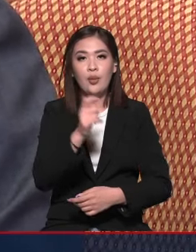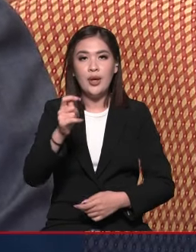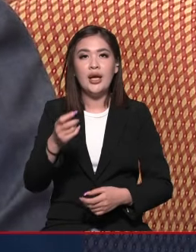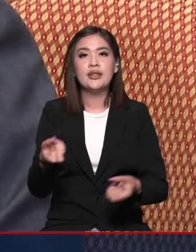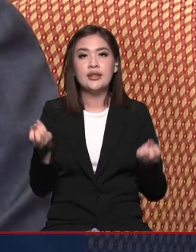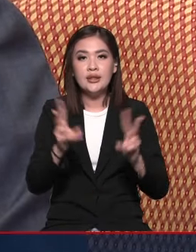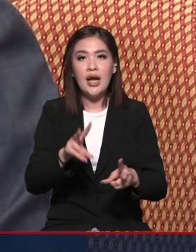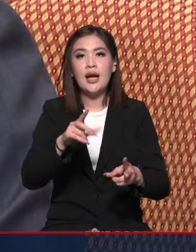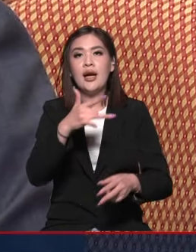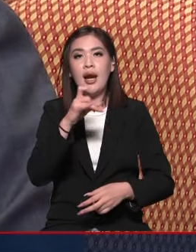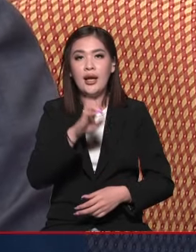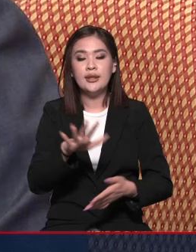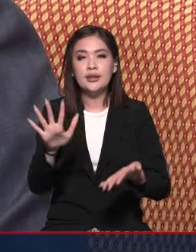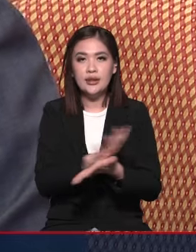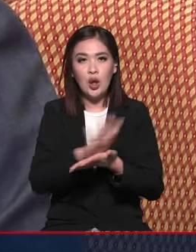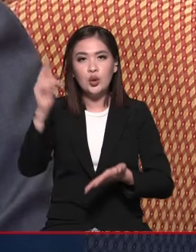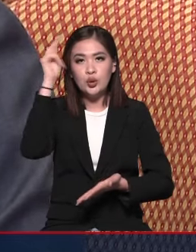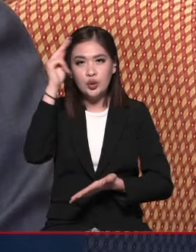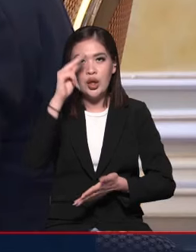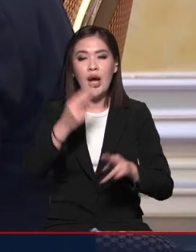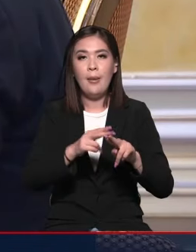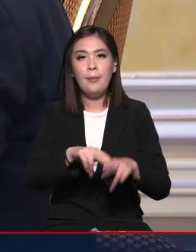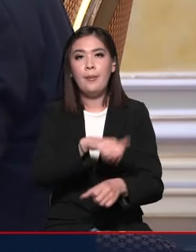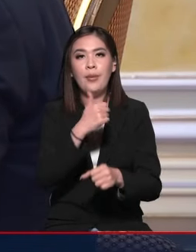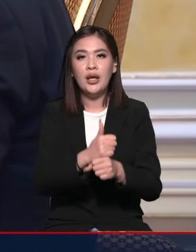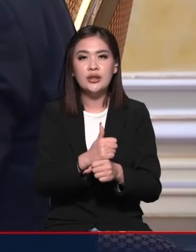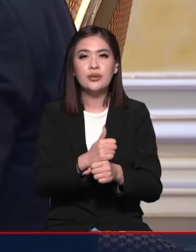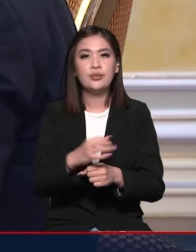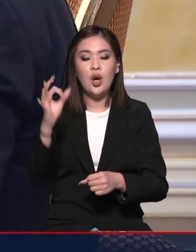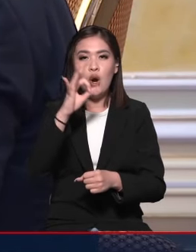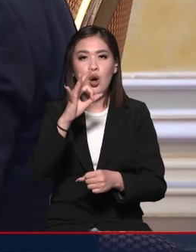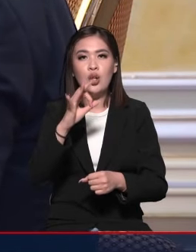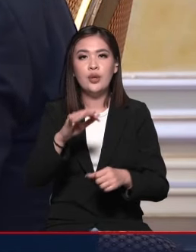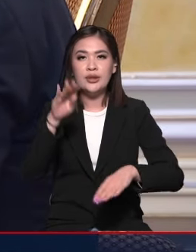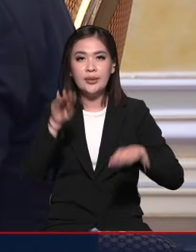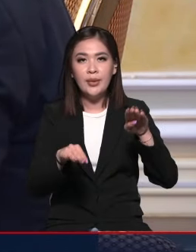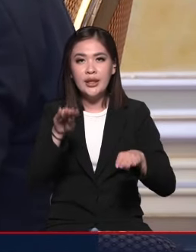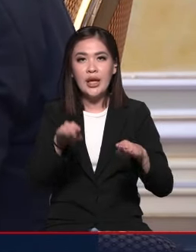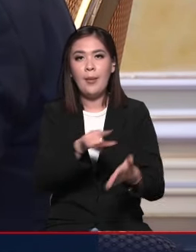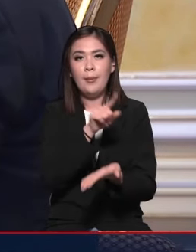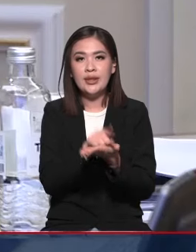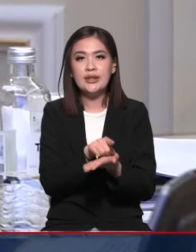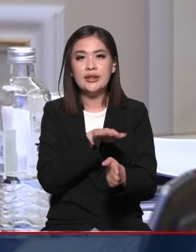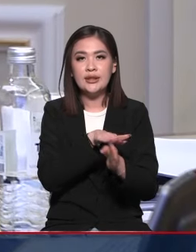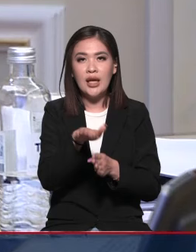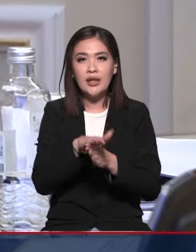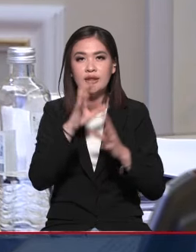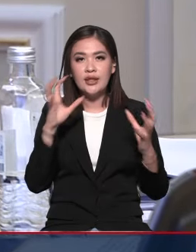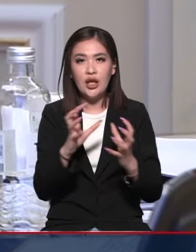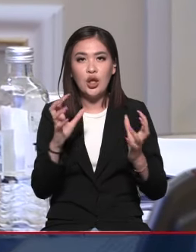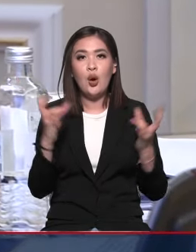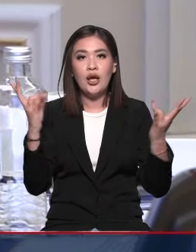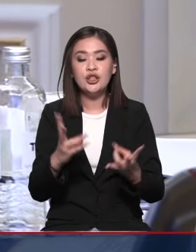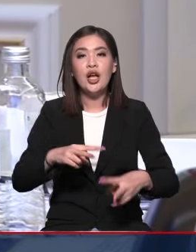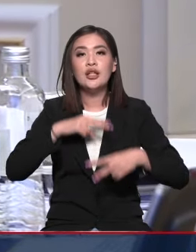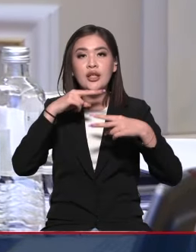арналған гранттарды бөлу кезінде отандық ғылымның басым бағыттары бойынша тепе-теңдікті міндетті түрде сақтау қажет екендігіне